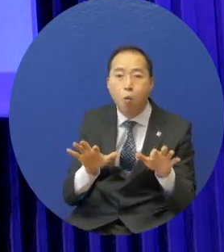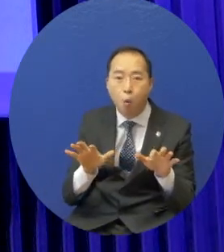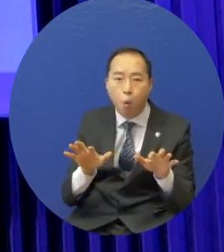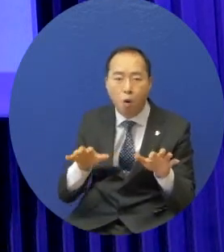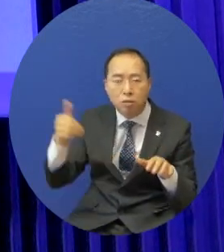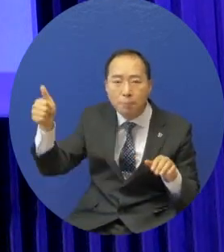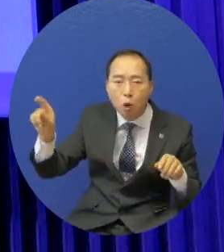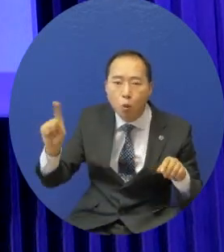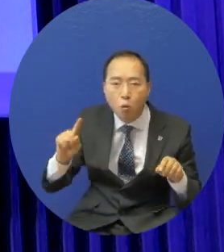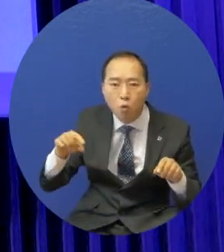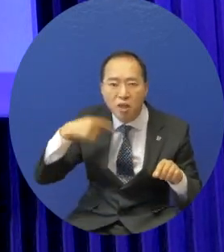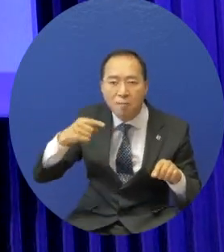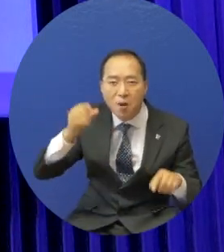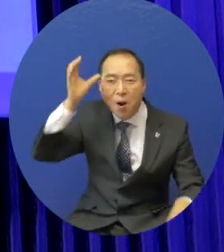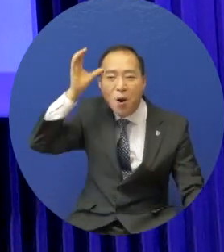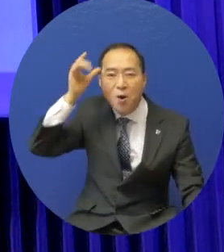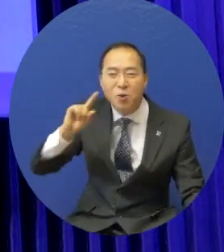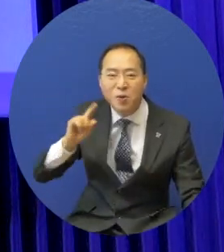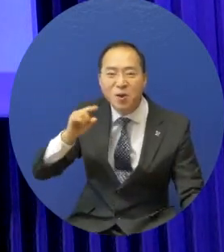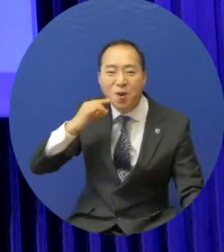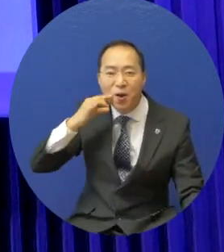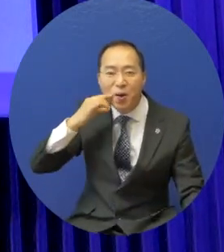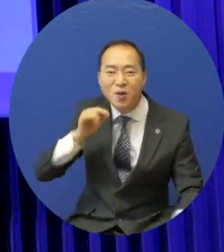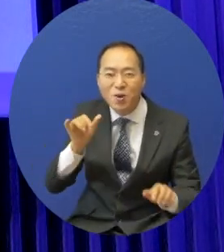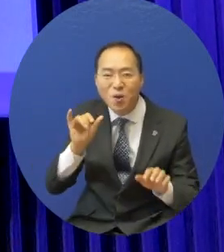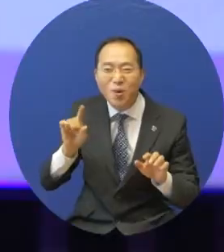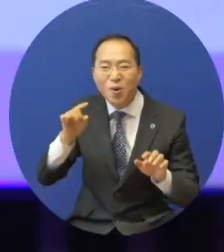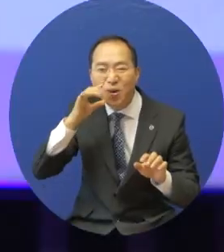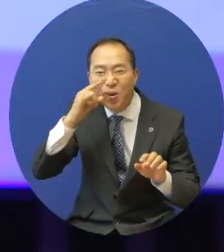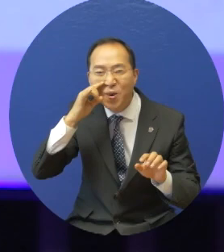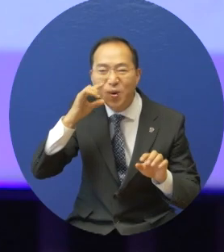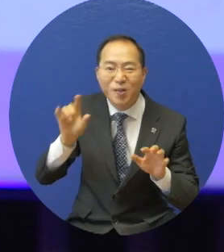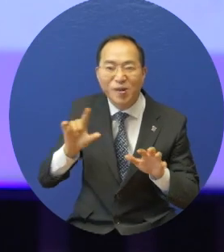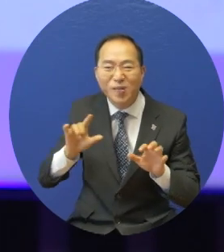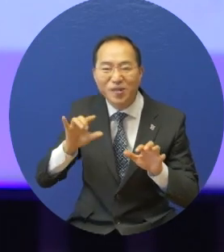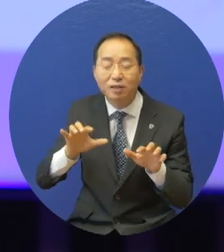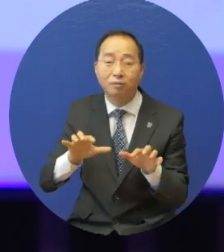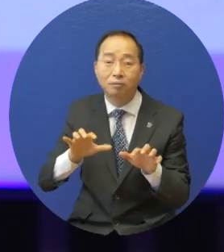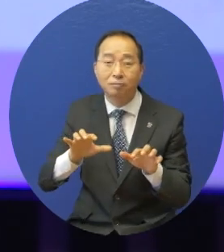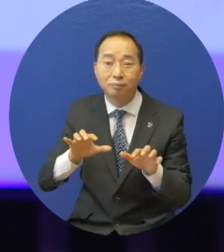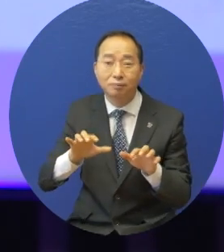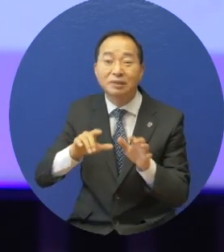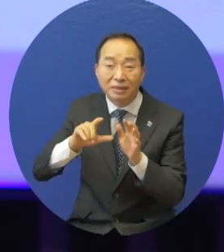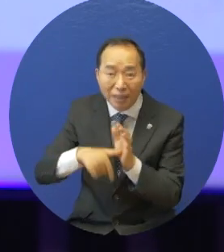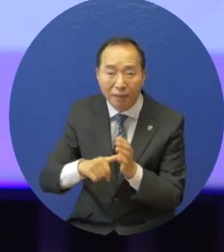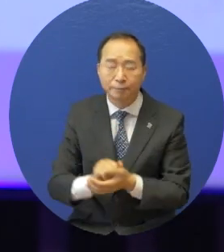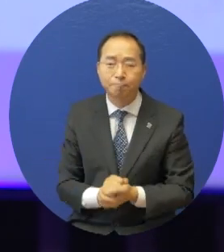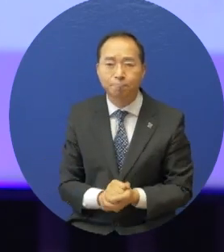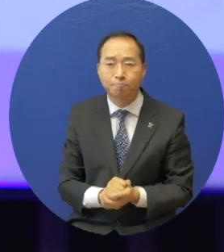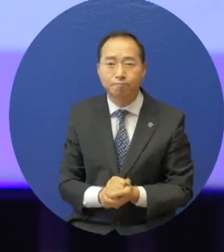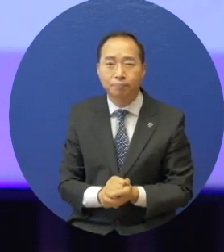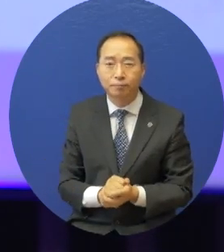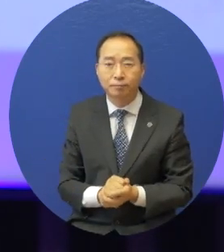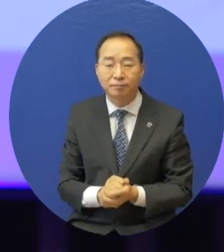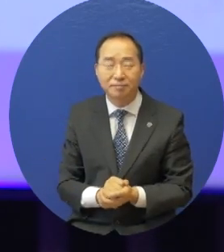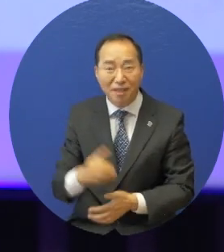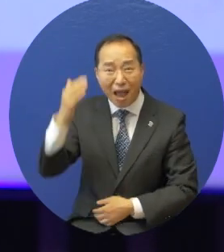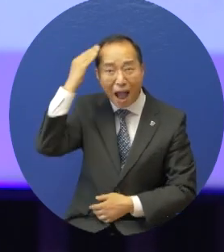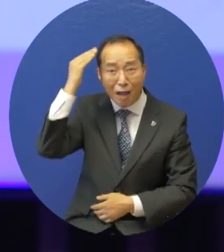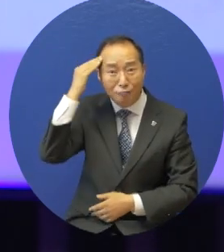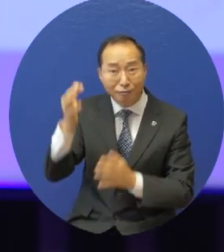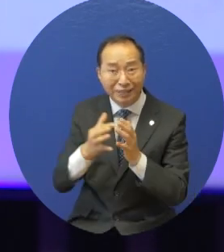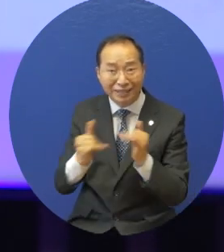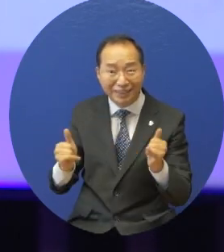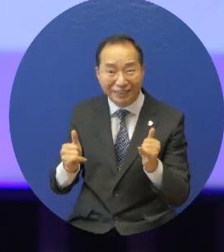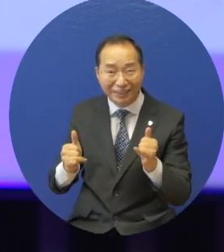자기를 동일시할 정도로 그거를 감상을 하고 있던 거예요. 그런데 우리 조상들의 가장 큰 특징,